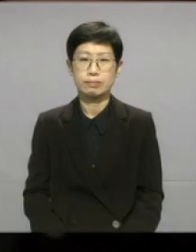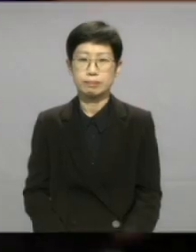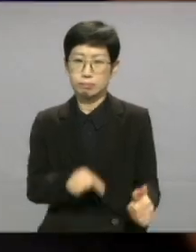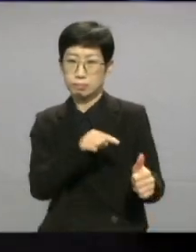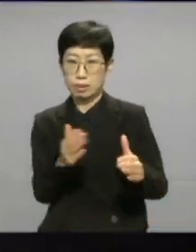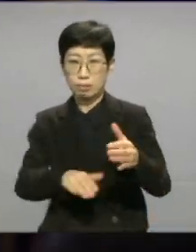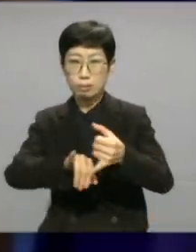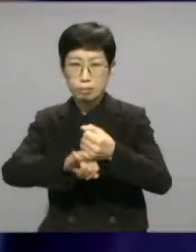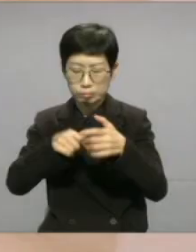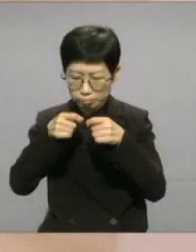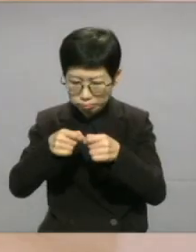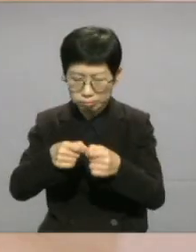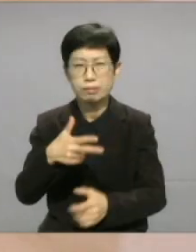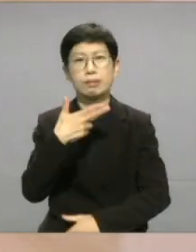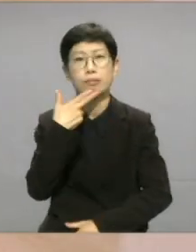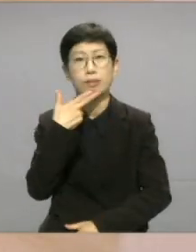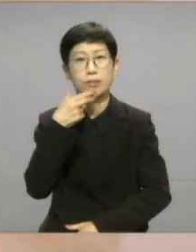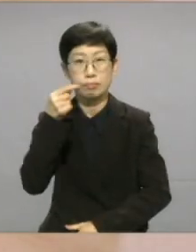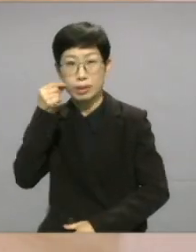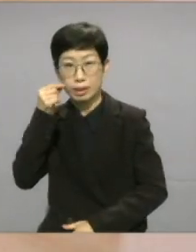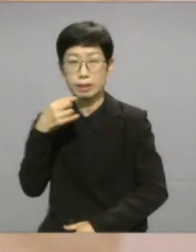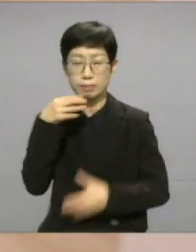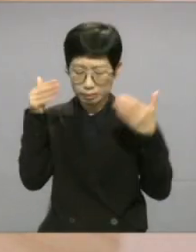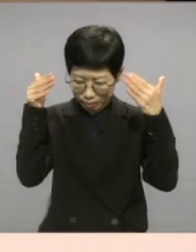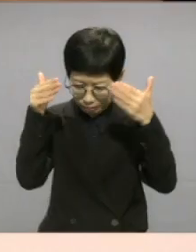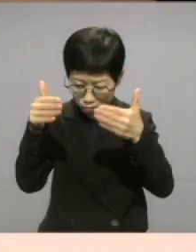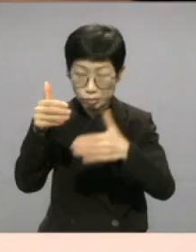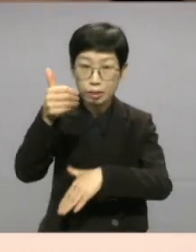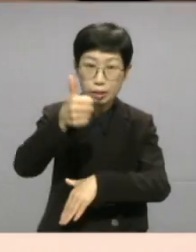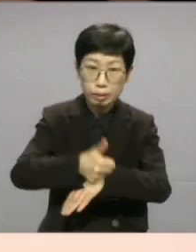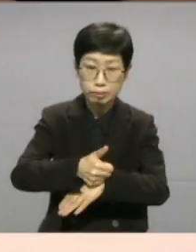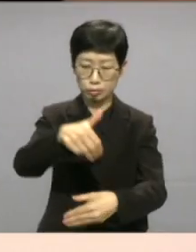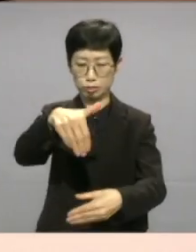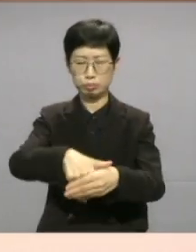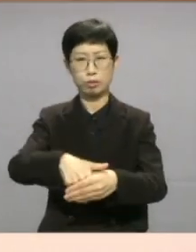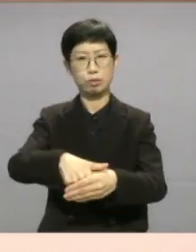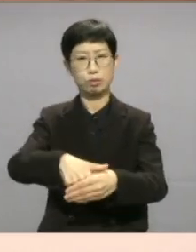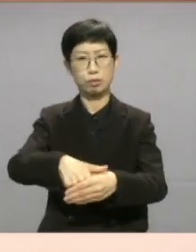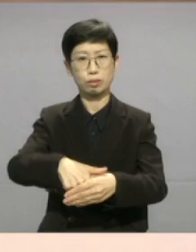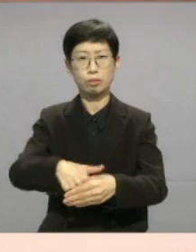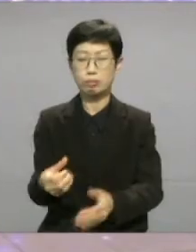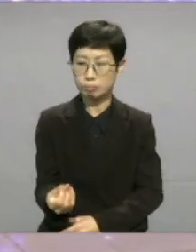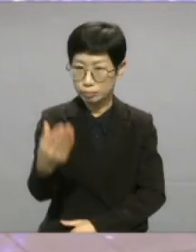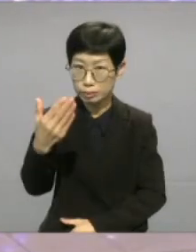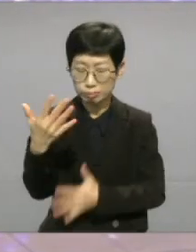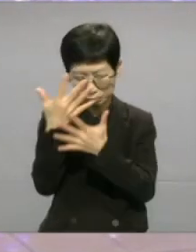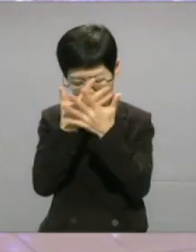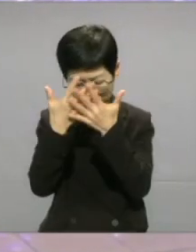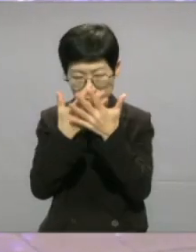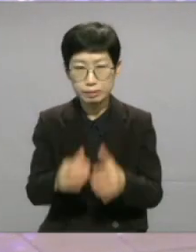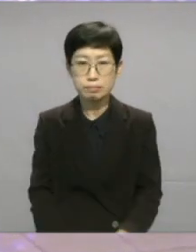제오르제스쿠의 공약이 구체성이 떨어지고 포퓰리즘적이기 때문에 결선에서는 승리를 장담할 수 없습니다. 하지만